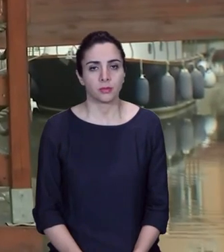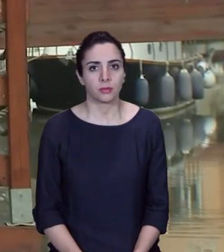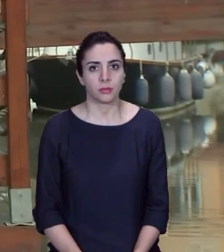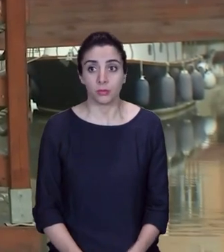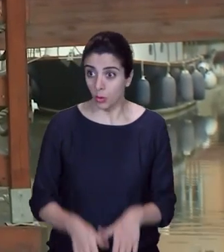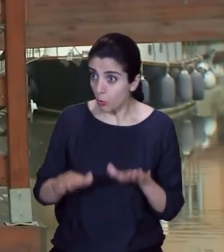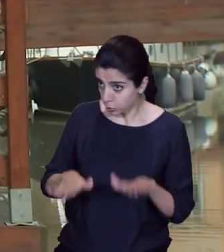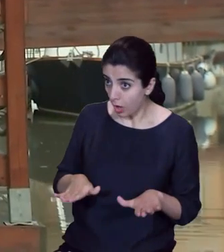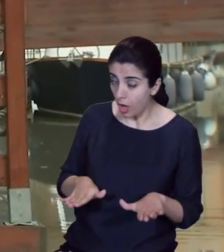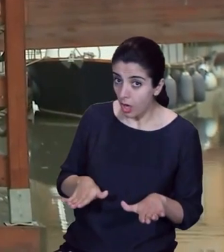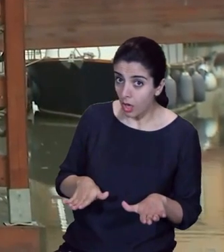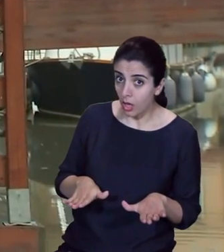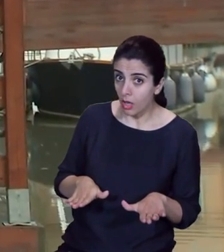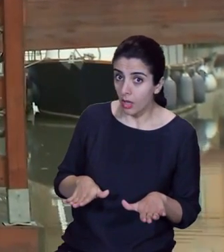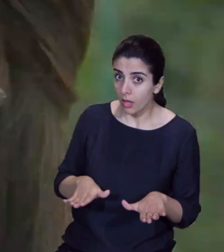Burada mı?